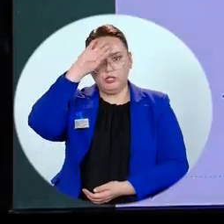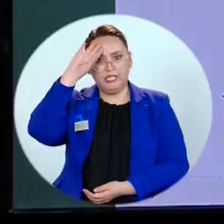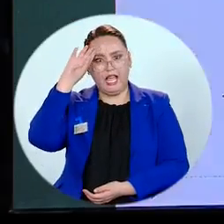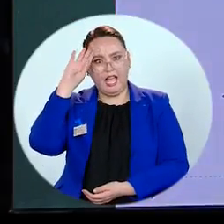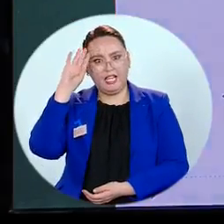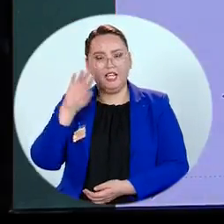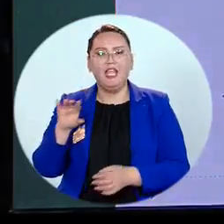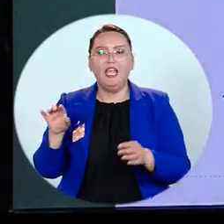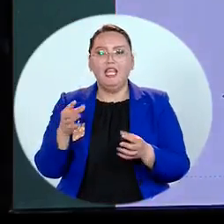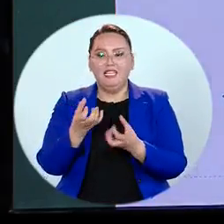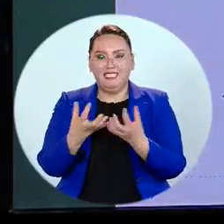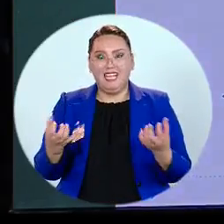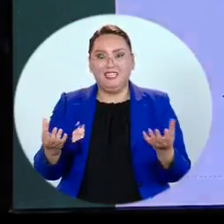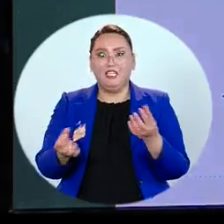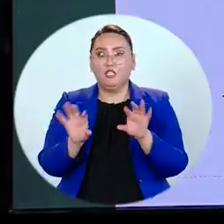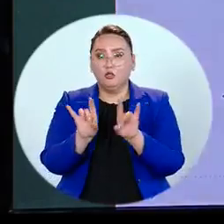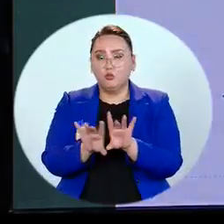жоэхт өвэхт